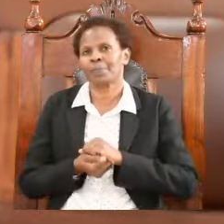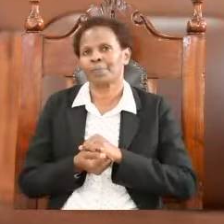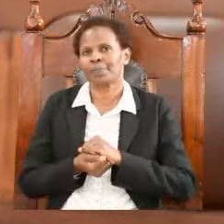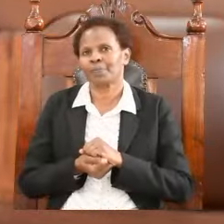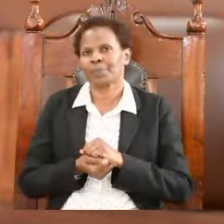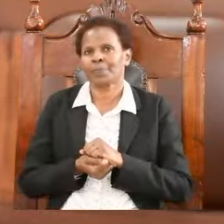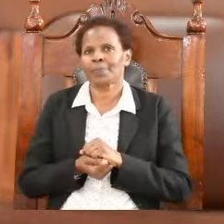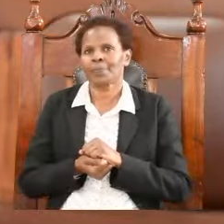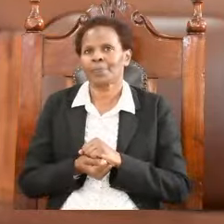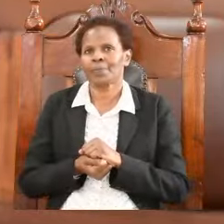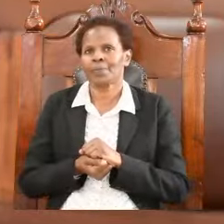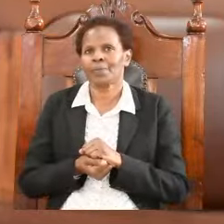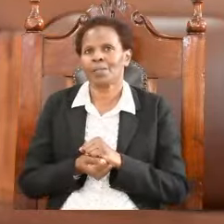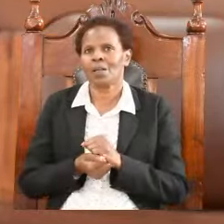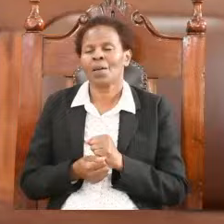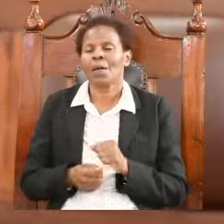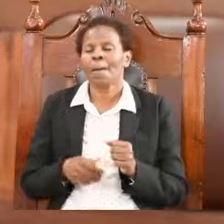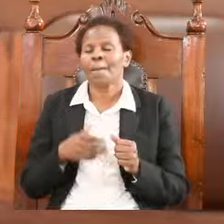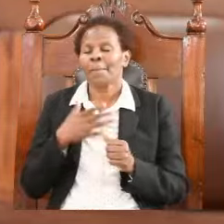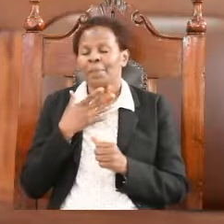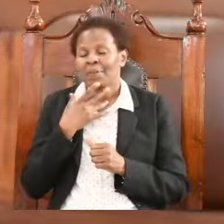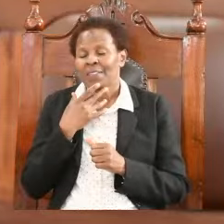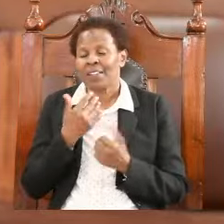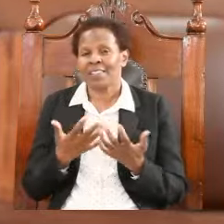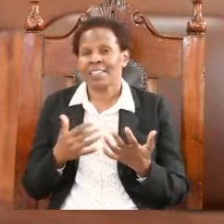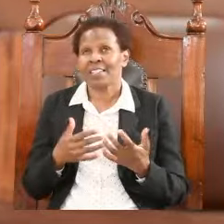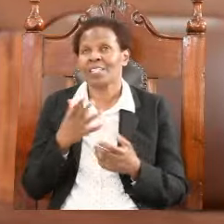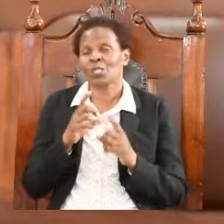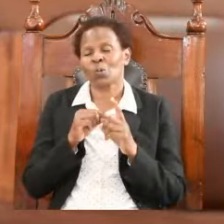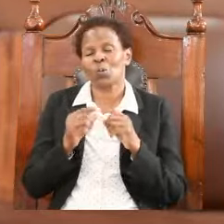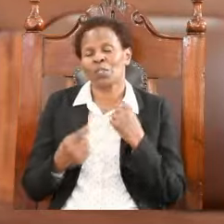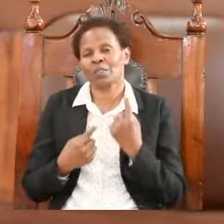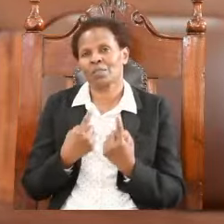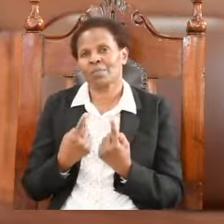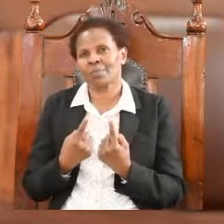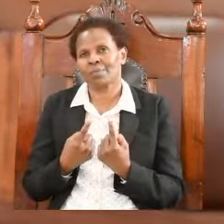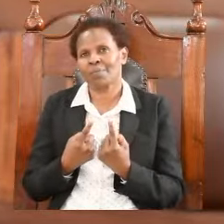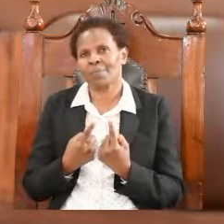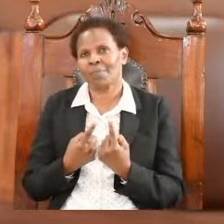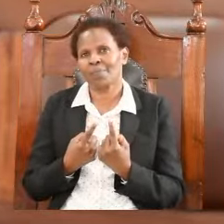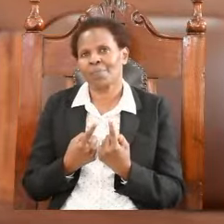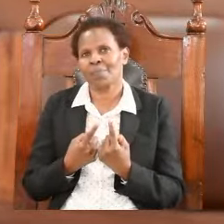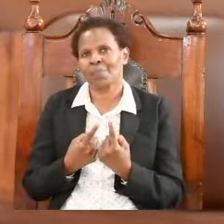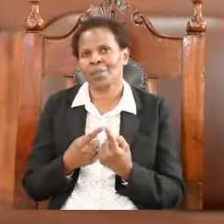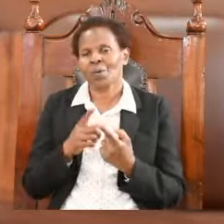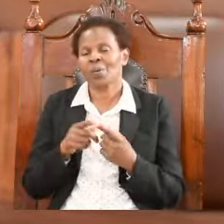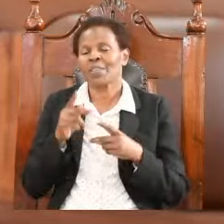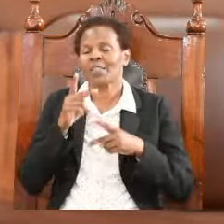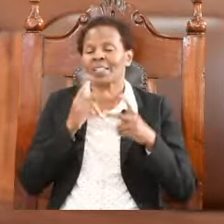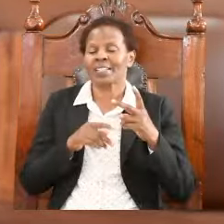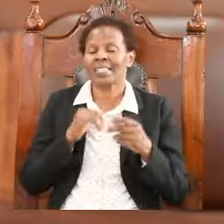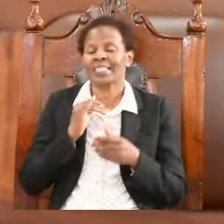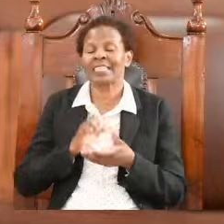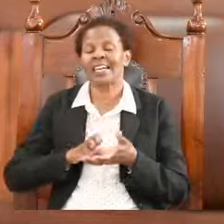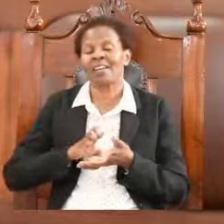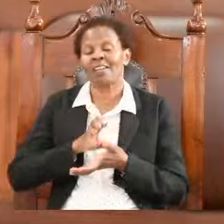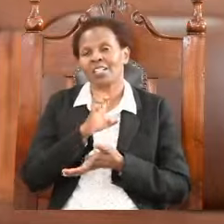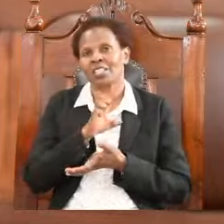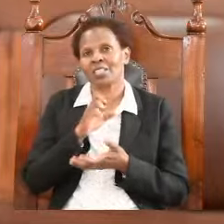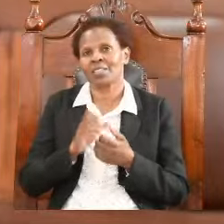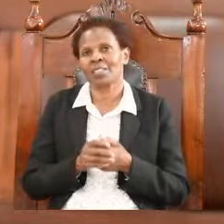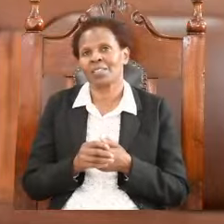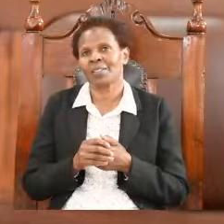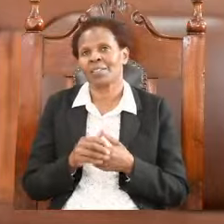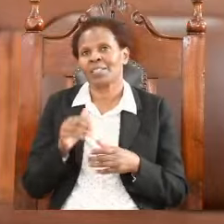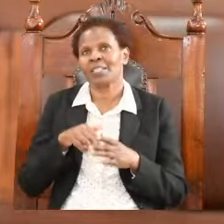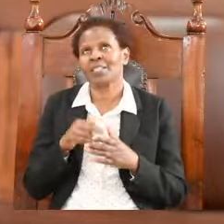Na undu uria wa kugegania ni ati kiugo kia Ngai gikauga mundu ucio wa Ngai agwetaga ni Elisha. Na thiini